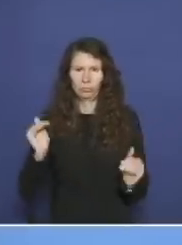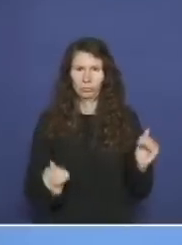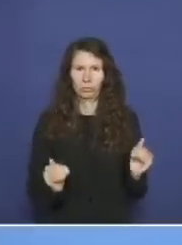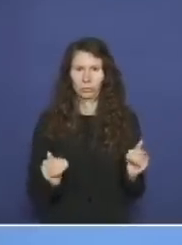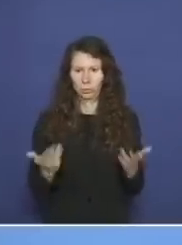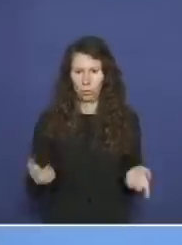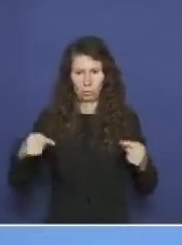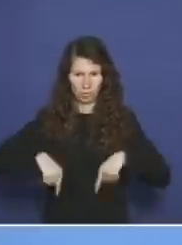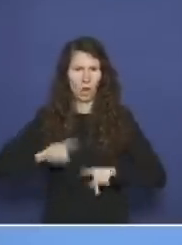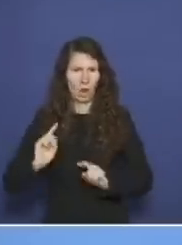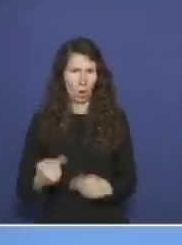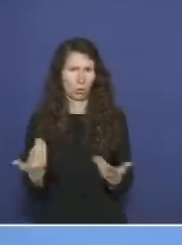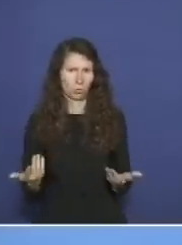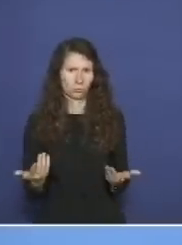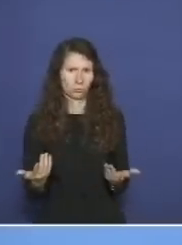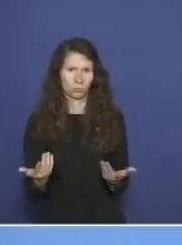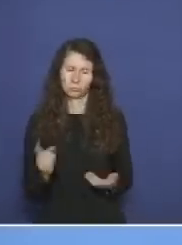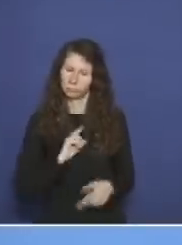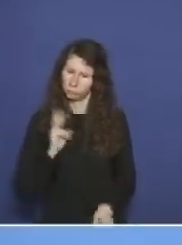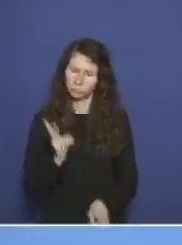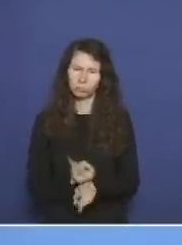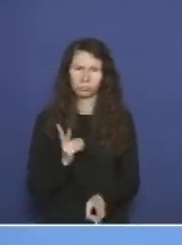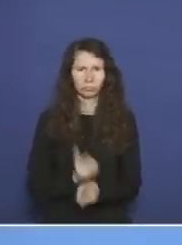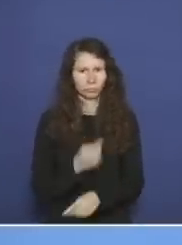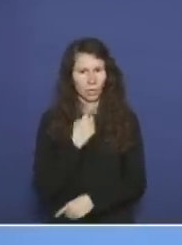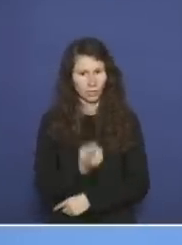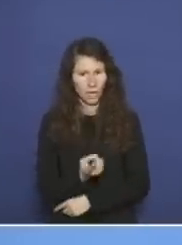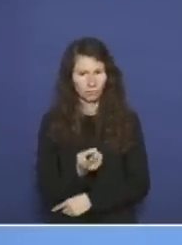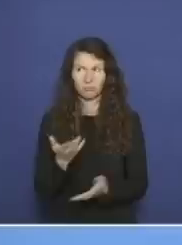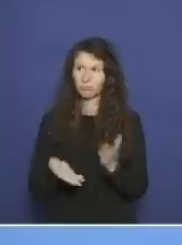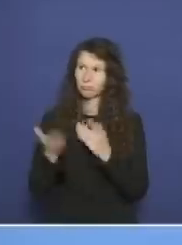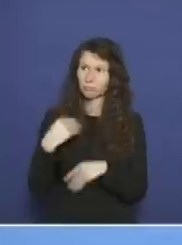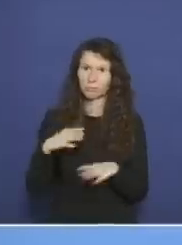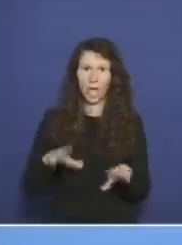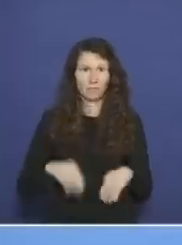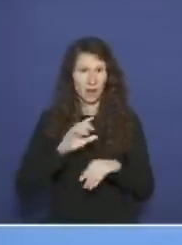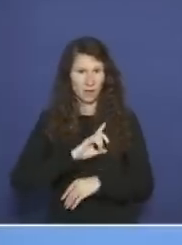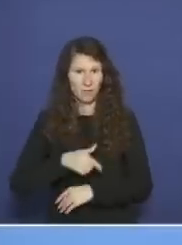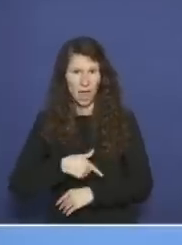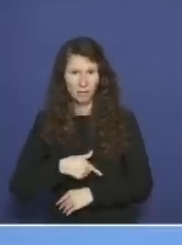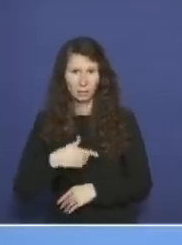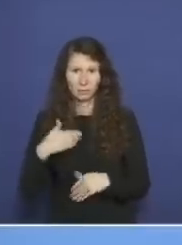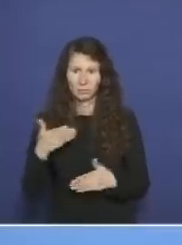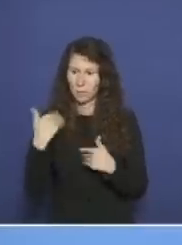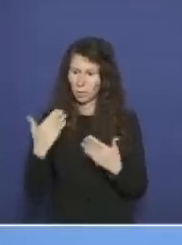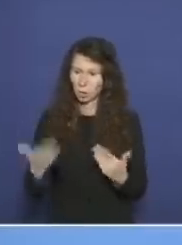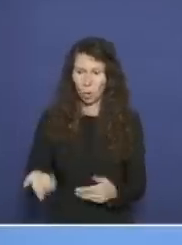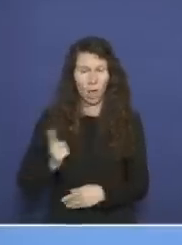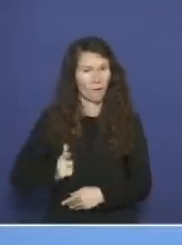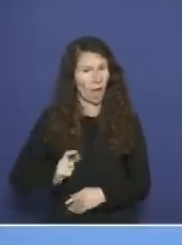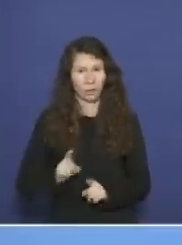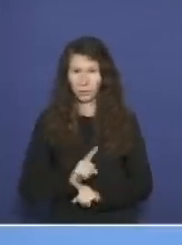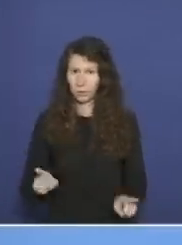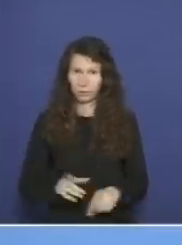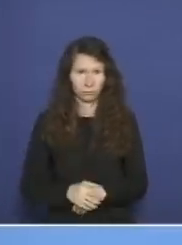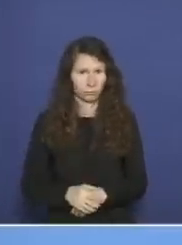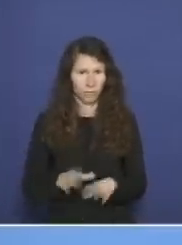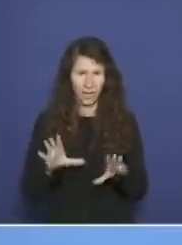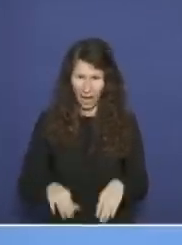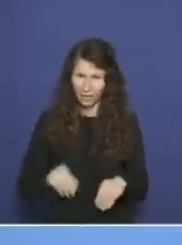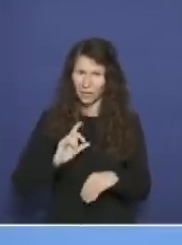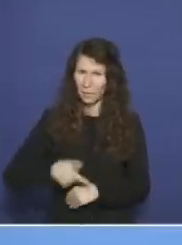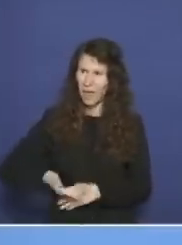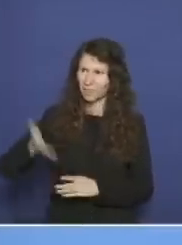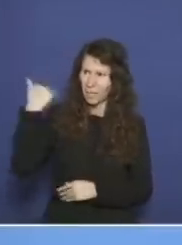bleibe dabei, es ist was entstanden, was so Anfang März keiner erwartet hat. Also Anfang März war die Debatte